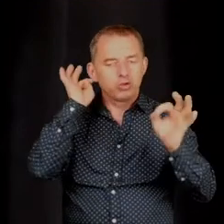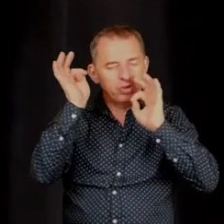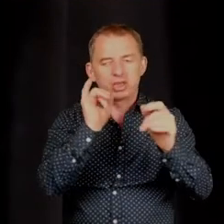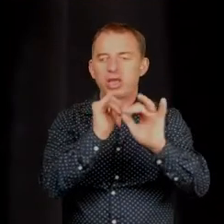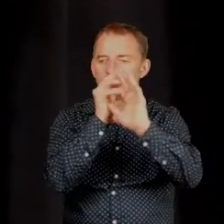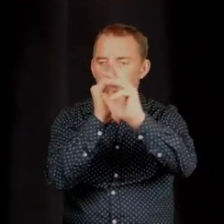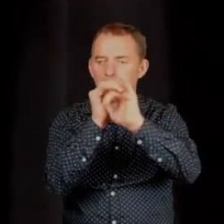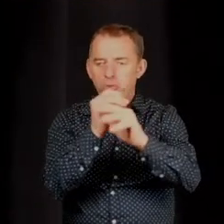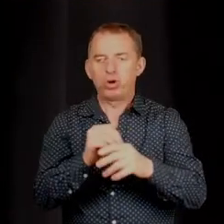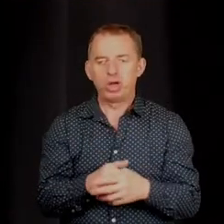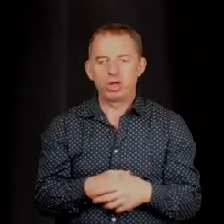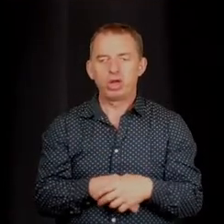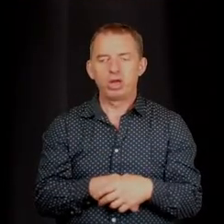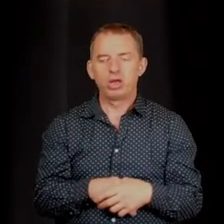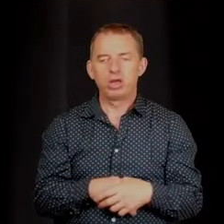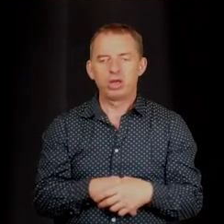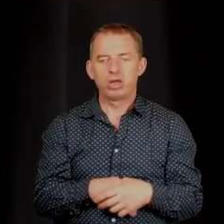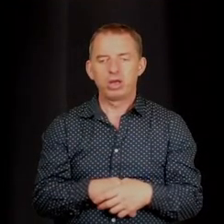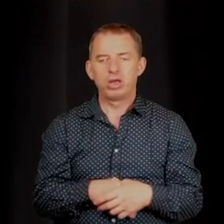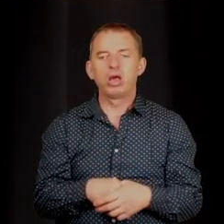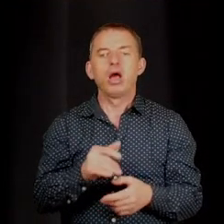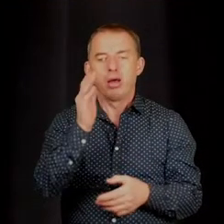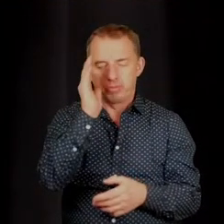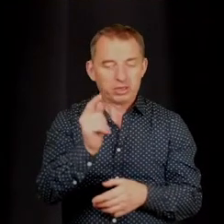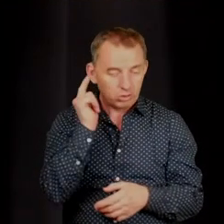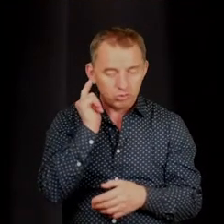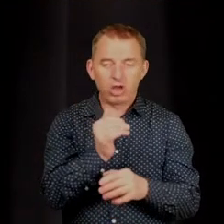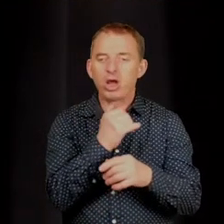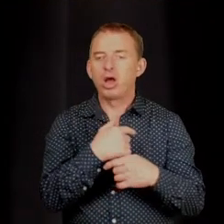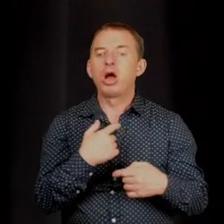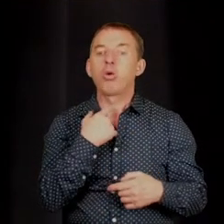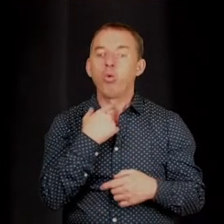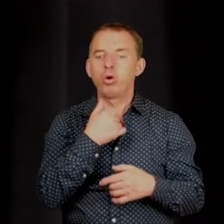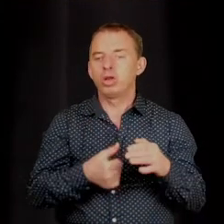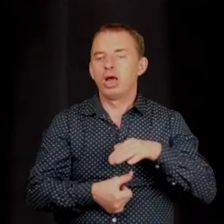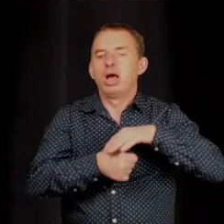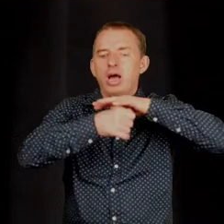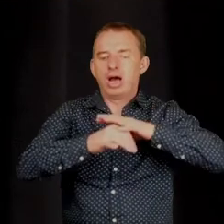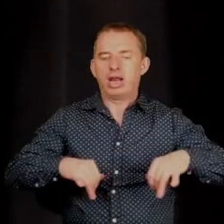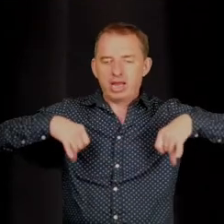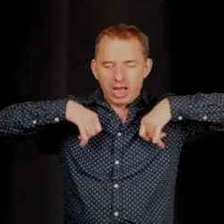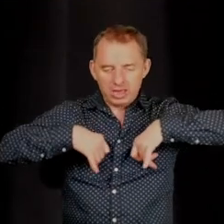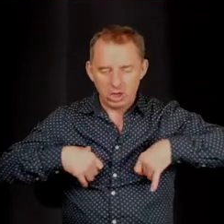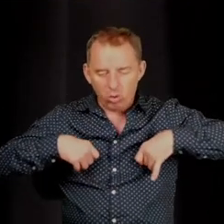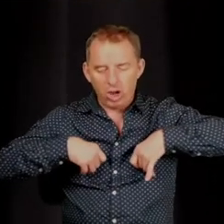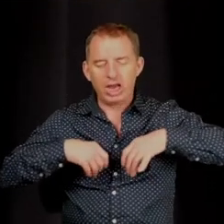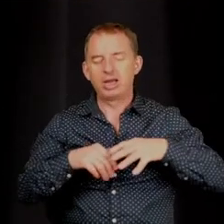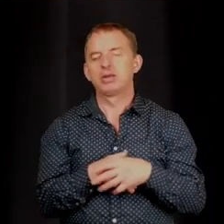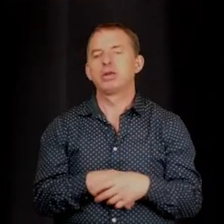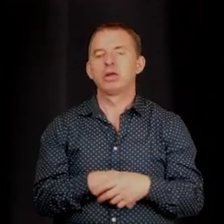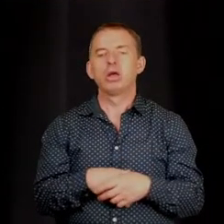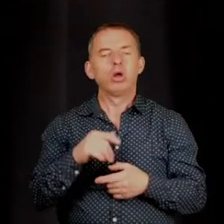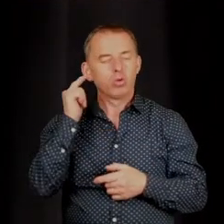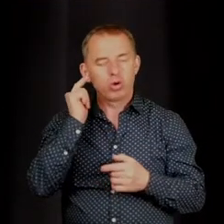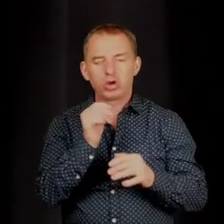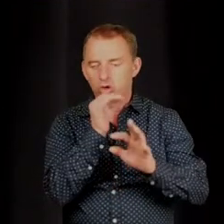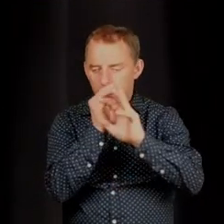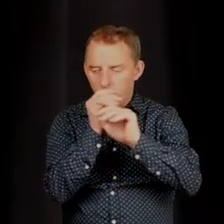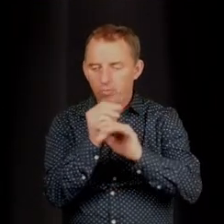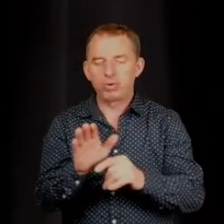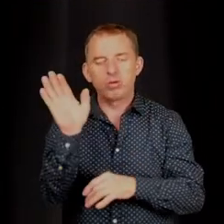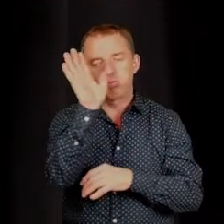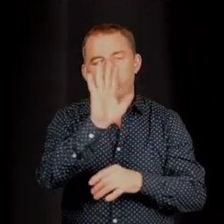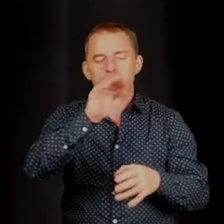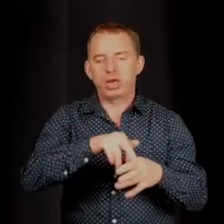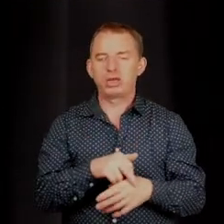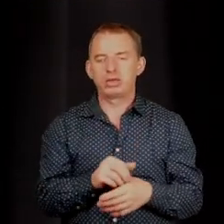the archangel. Będzie słychać głos archanioła. With the trumpet of God. Z głosem trąby Bożej. The dead shall